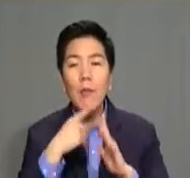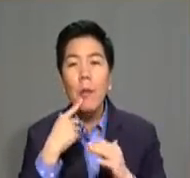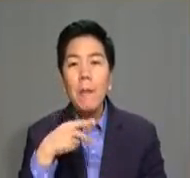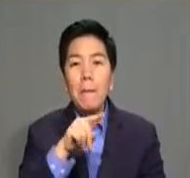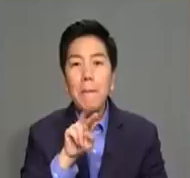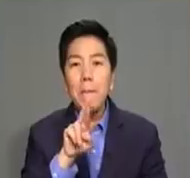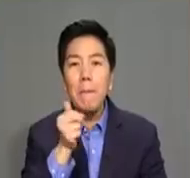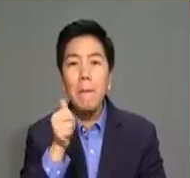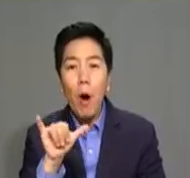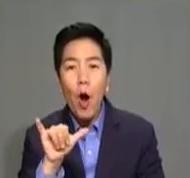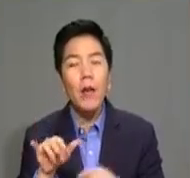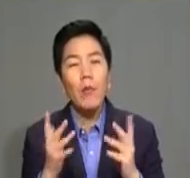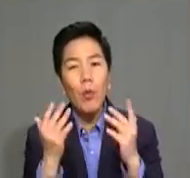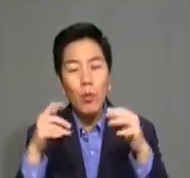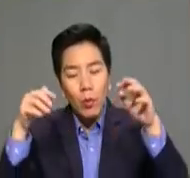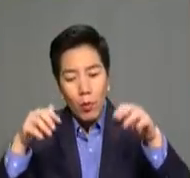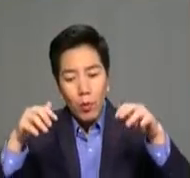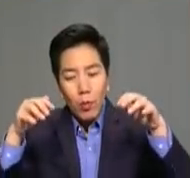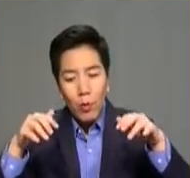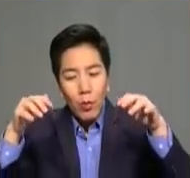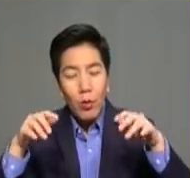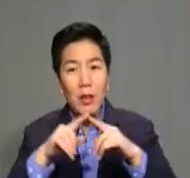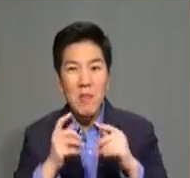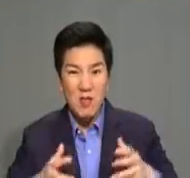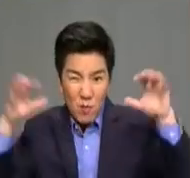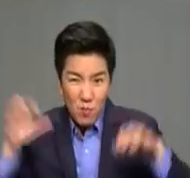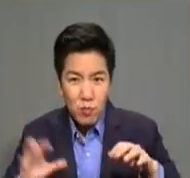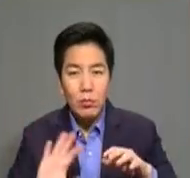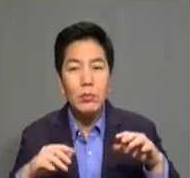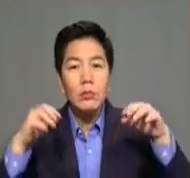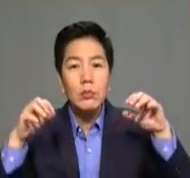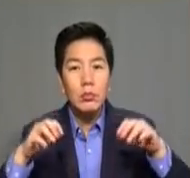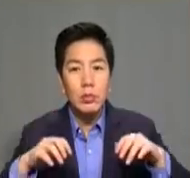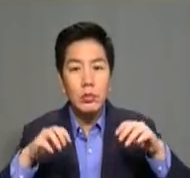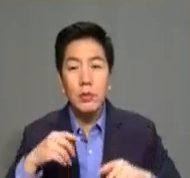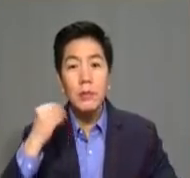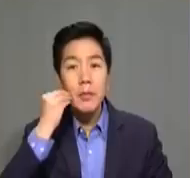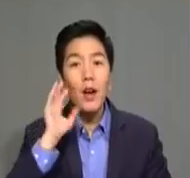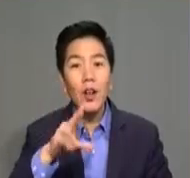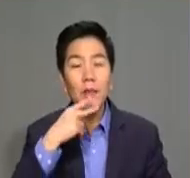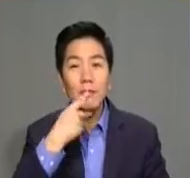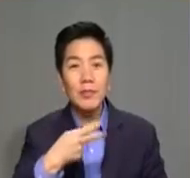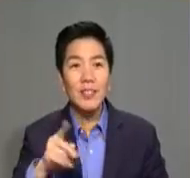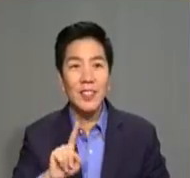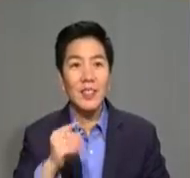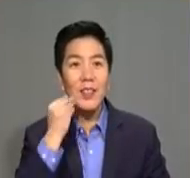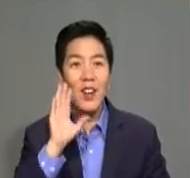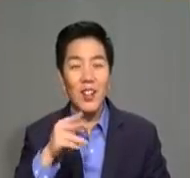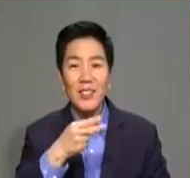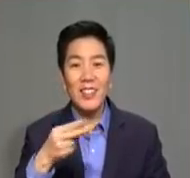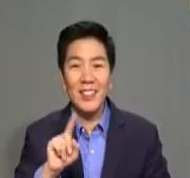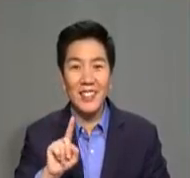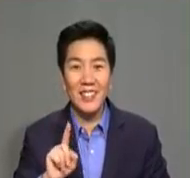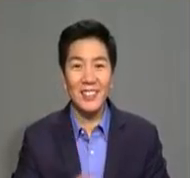ะภาษากรุงเทพก็จะบอกว่าฝนตกแบบปล่อยๆไม่หนักมาก แล้วภาษาบ้านเจ้าเอิ้นนี่ยังไงครับ